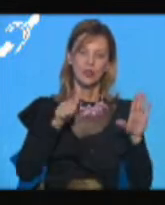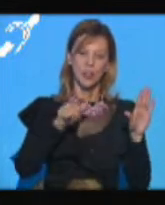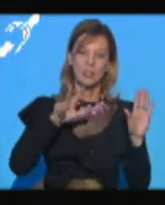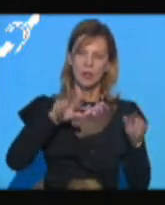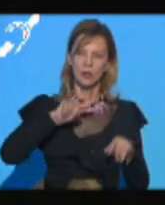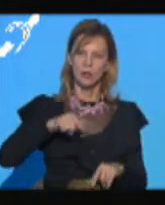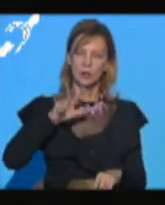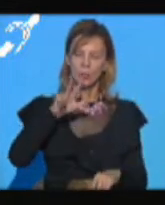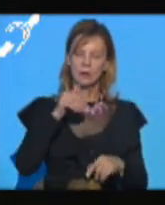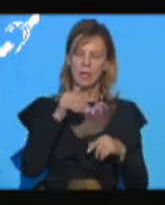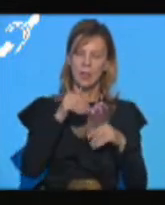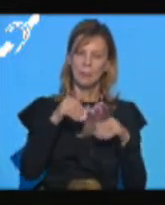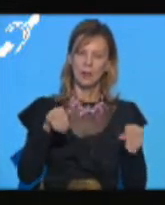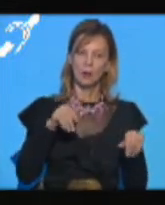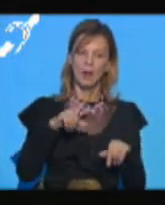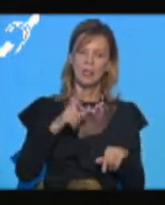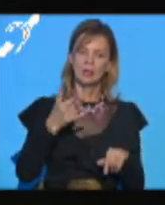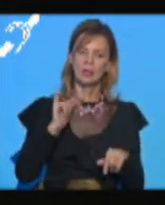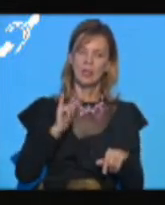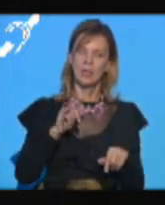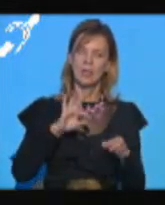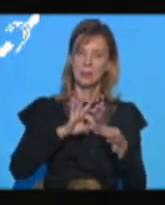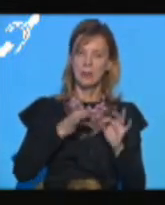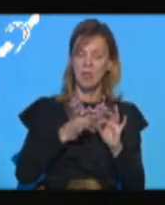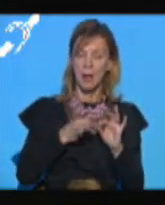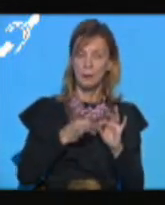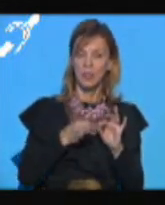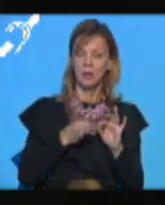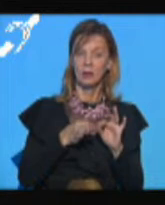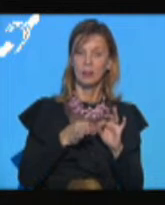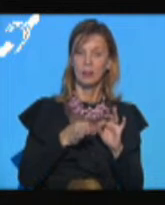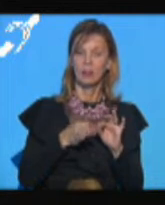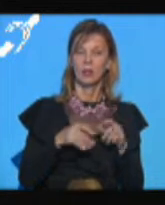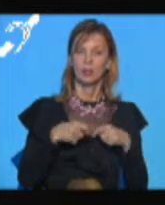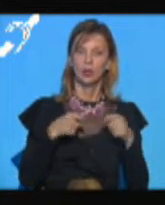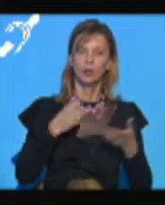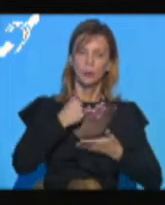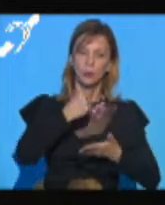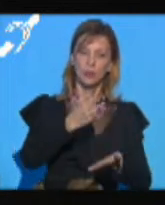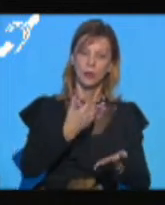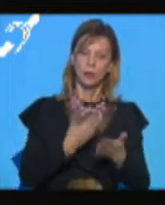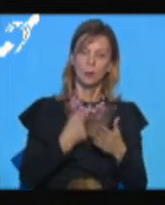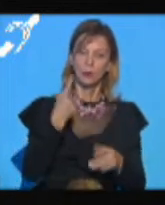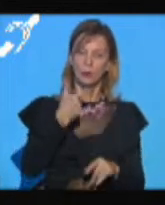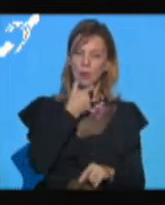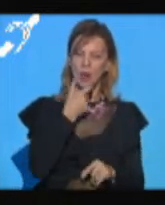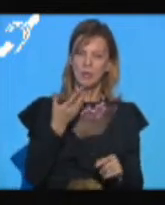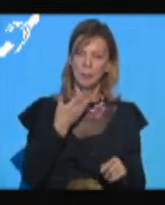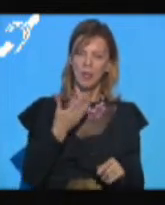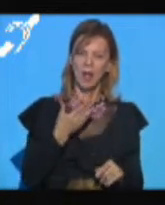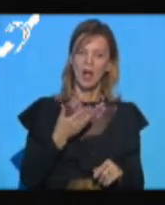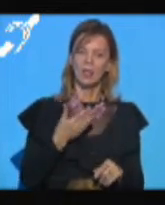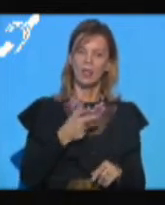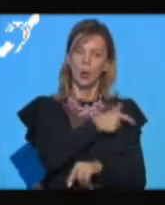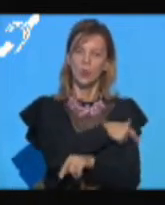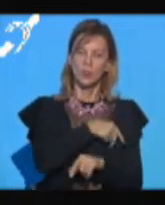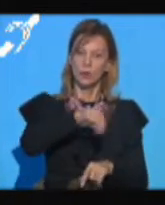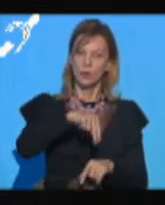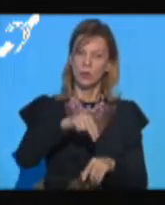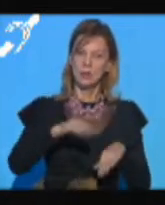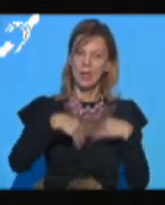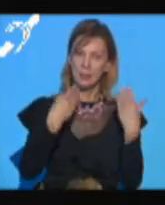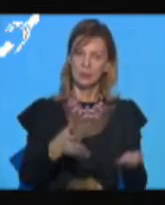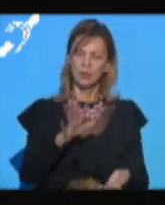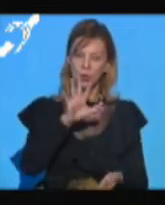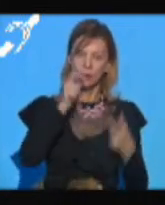milioane de lei noi înseamnă întreg bugetul pe un an pe care Onor Consiliului Județean alocă celor